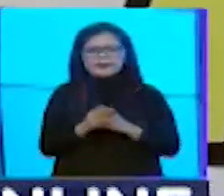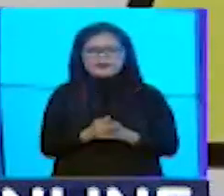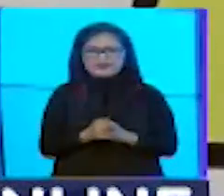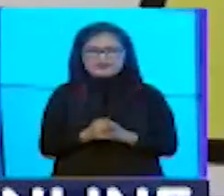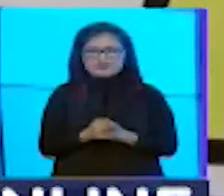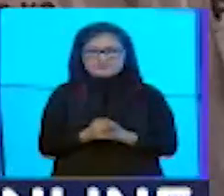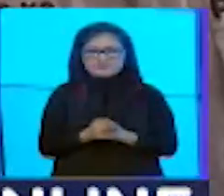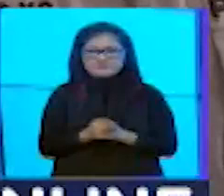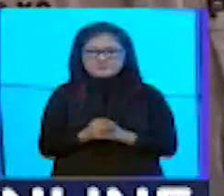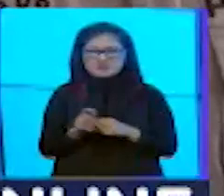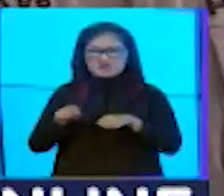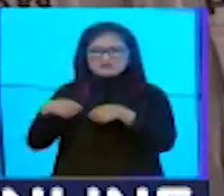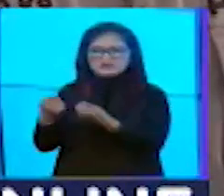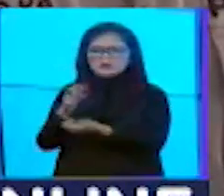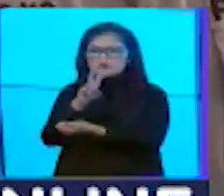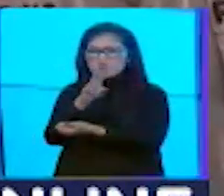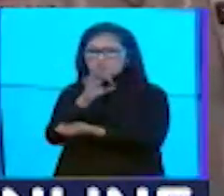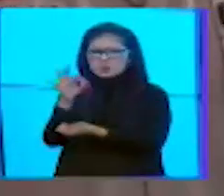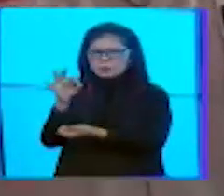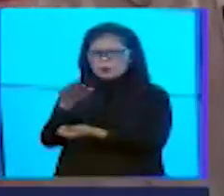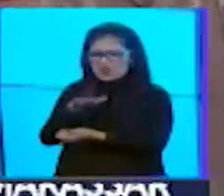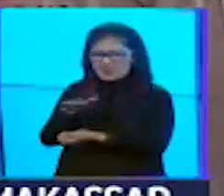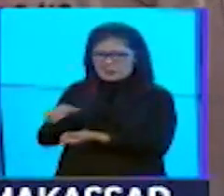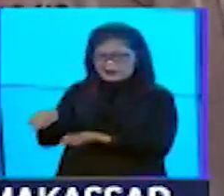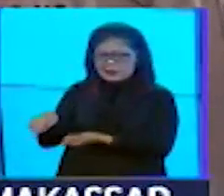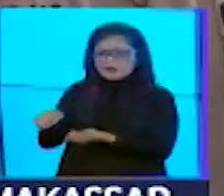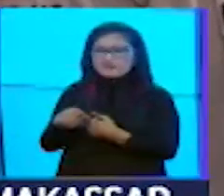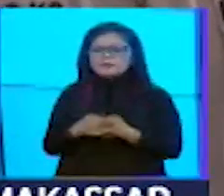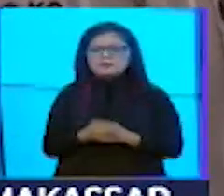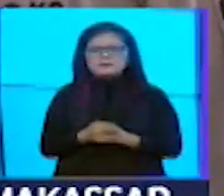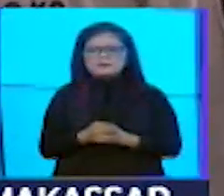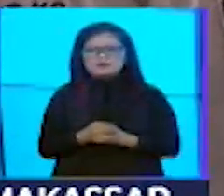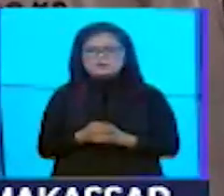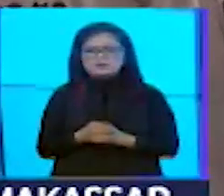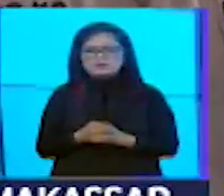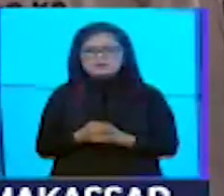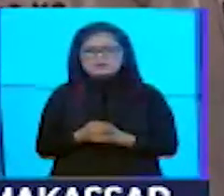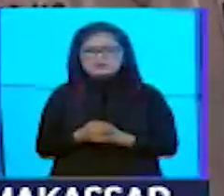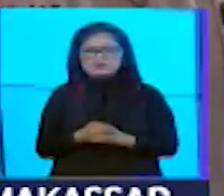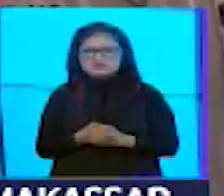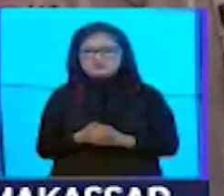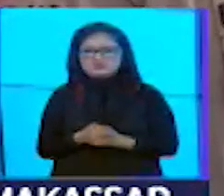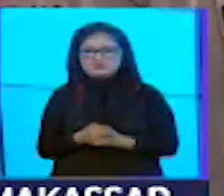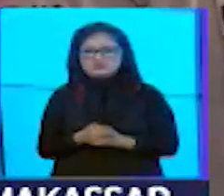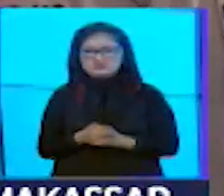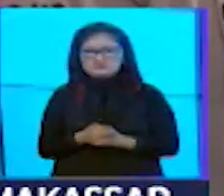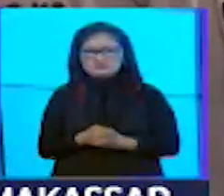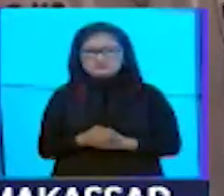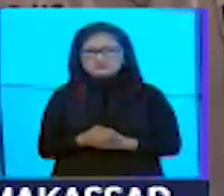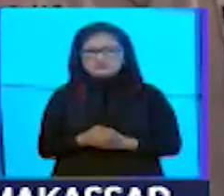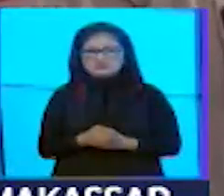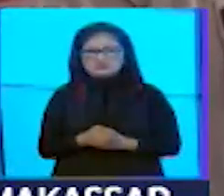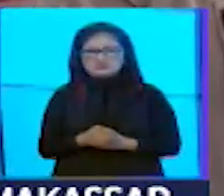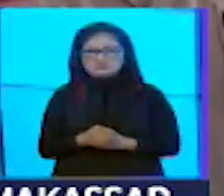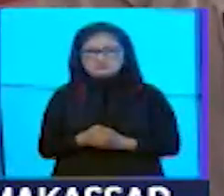korban. Jadi keterangan dari tersangka, uang beras yang